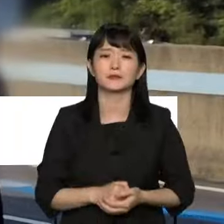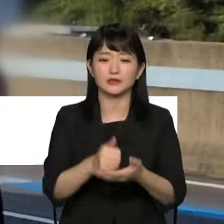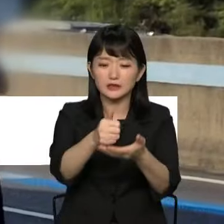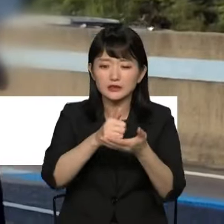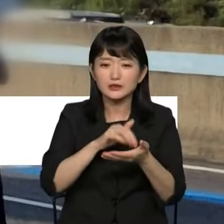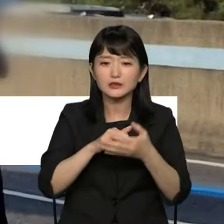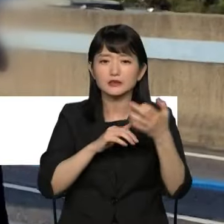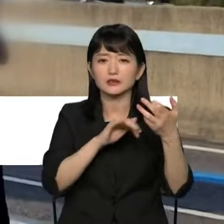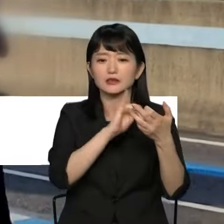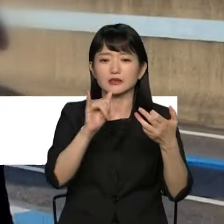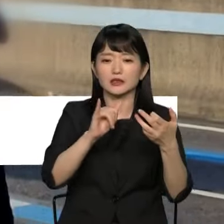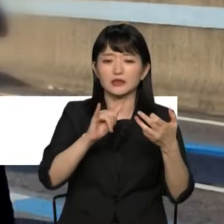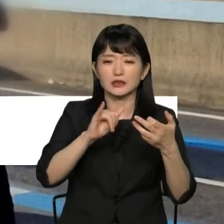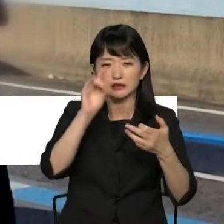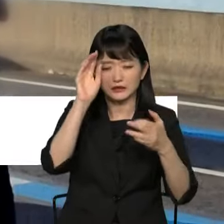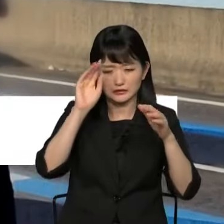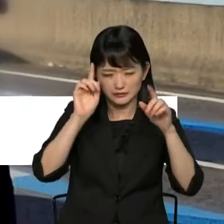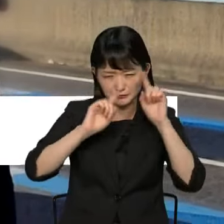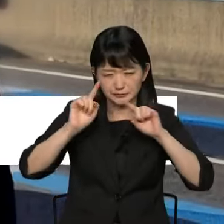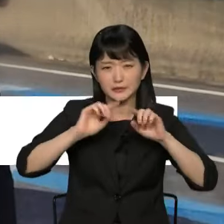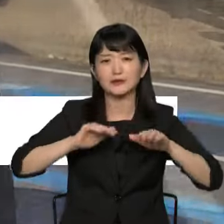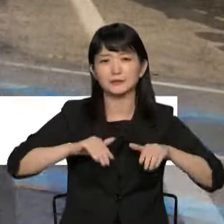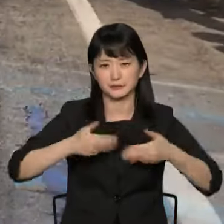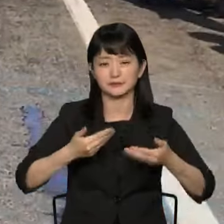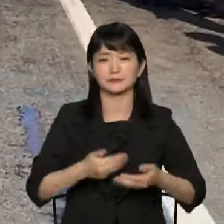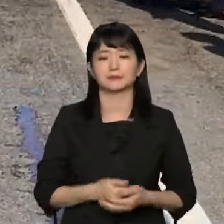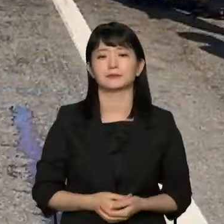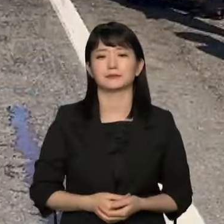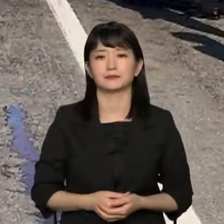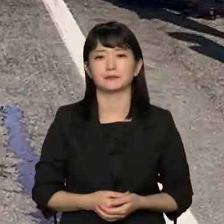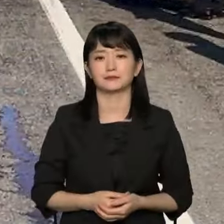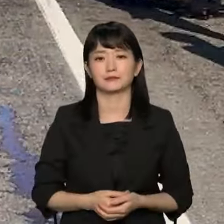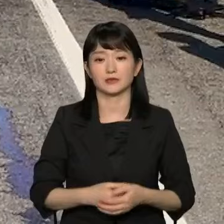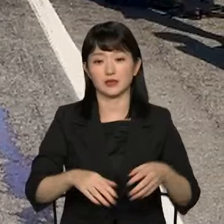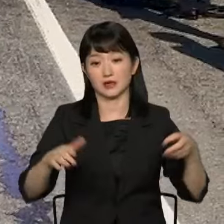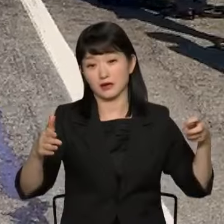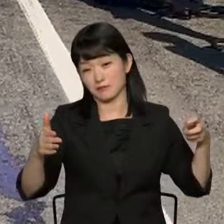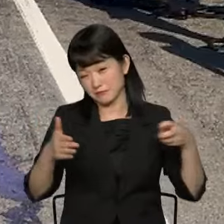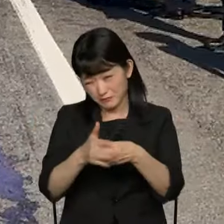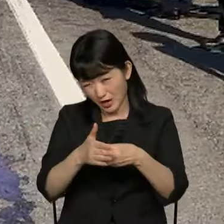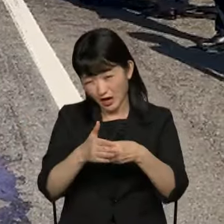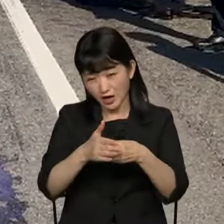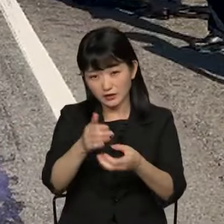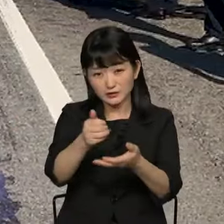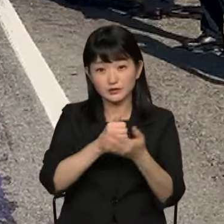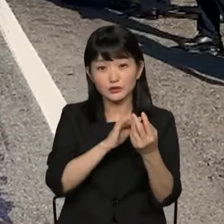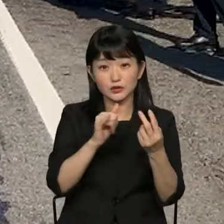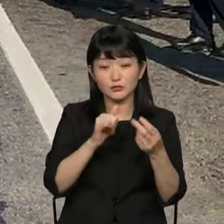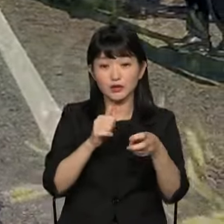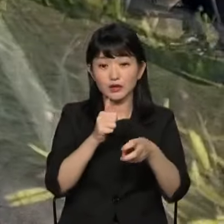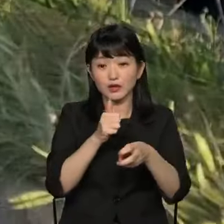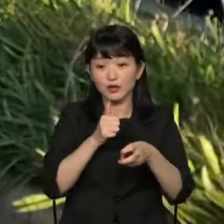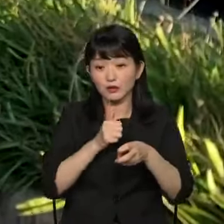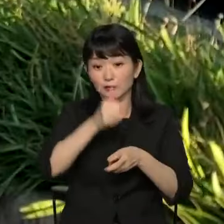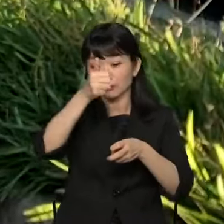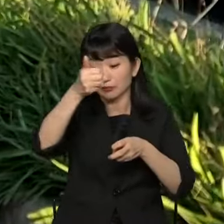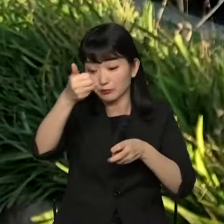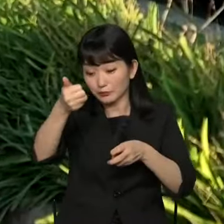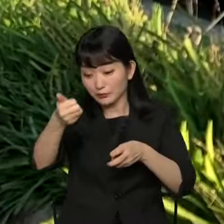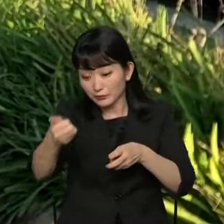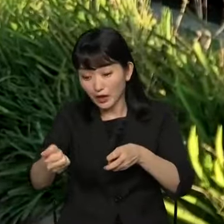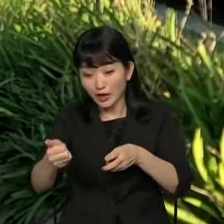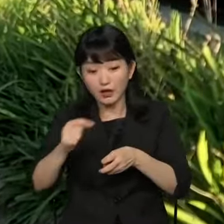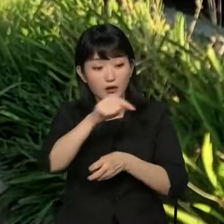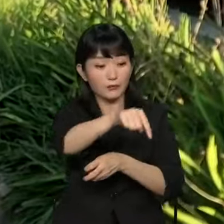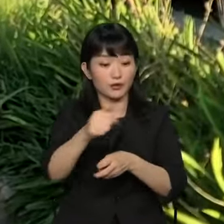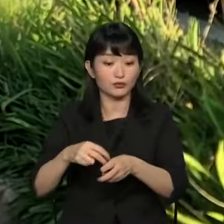등 18명이 가벼운 부상을 입었습니다. 사고 당시 충격으로 승객 2명은 버스 밖으로 몸이 튕겨나가 반대편